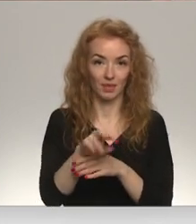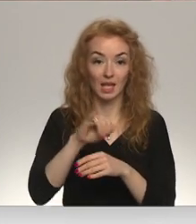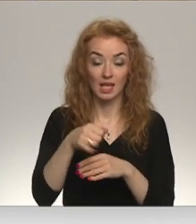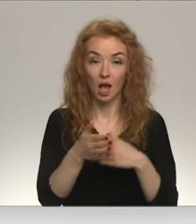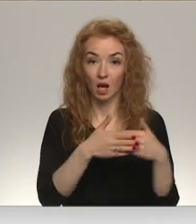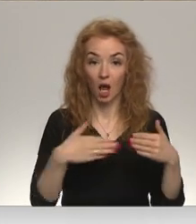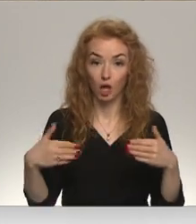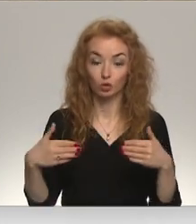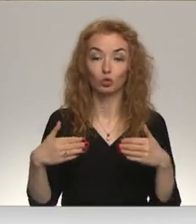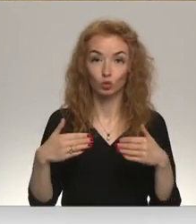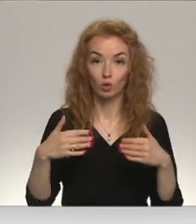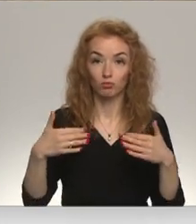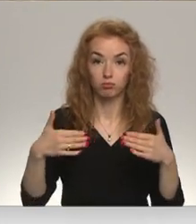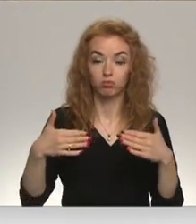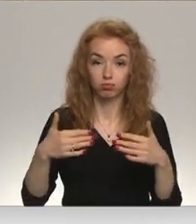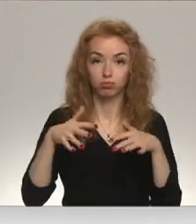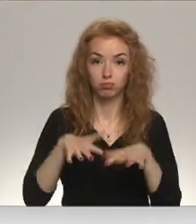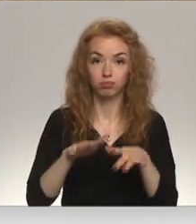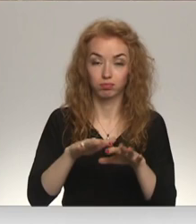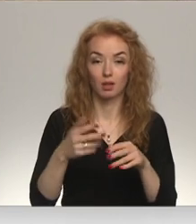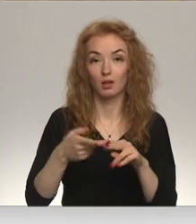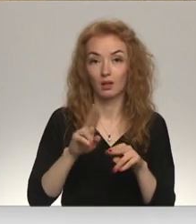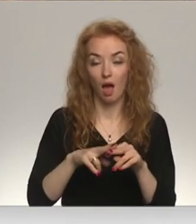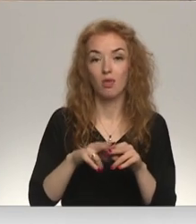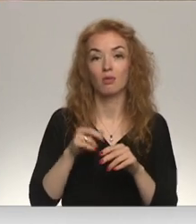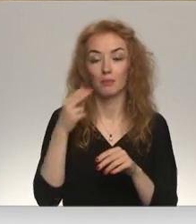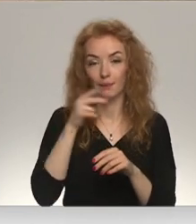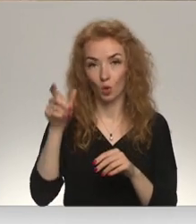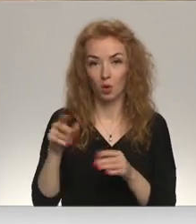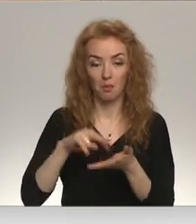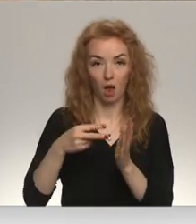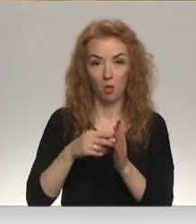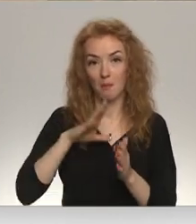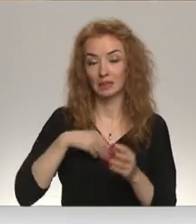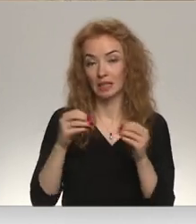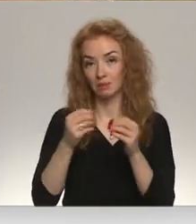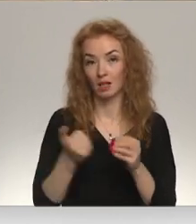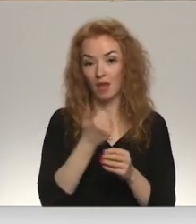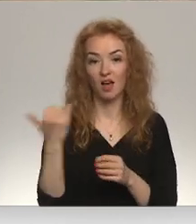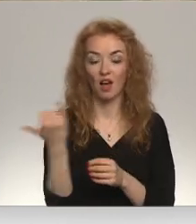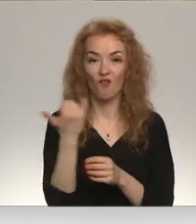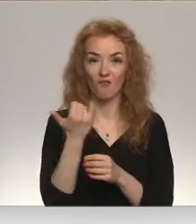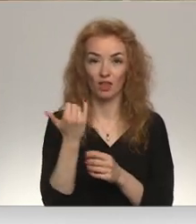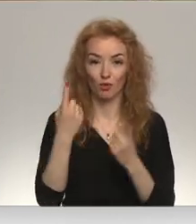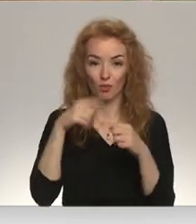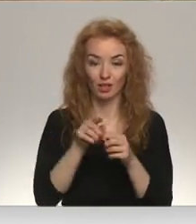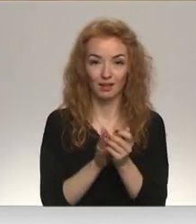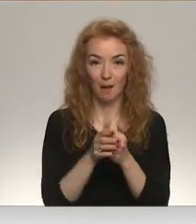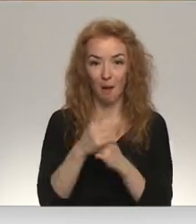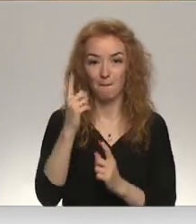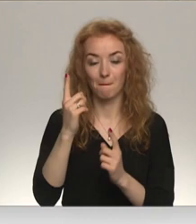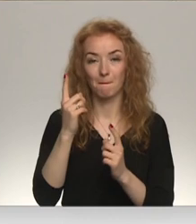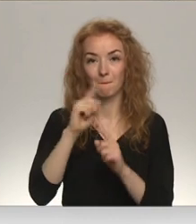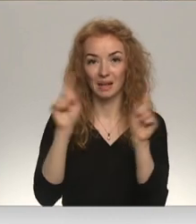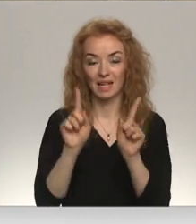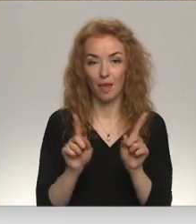krasta noskalošana turpināsies šādā tempā, Jānis Dambītis prognozē, ka pēc 10 gadiem kafejnīca, kas šobrīd slēpjas priedēs,